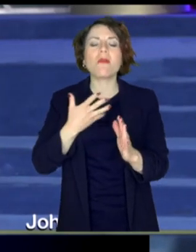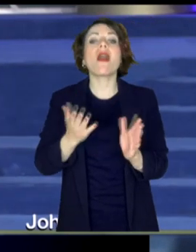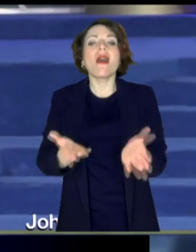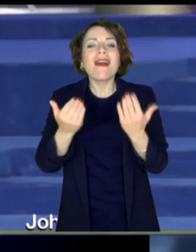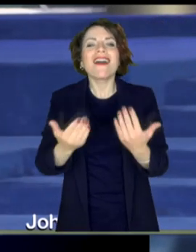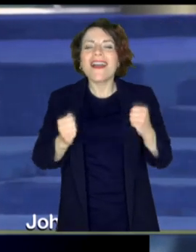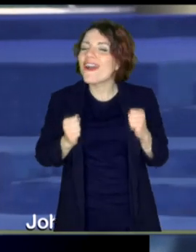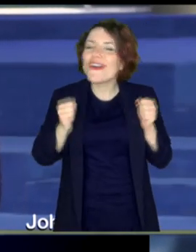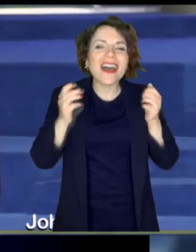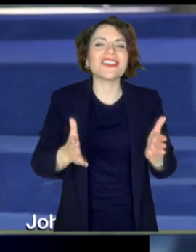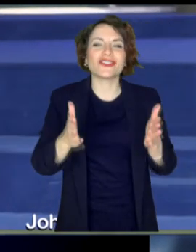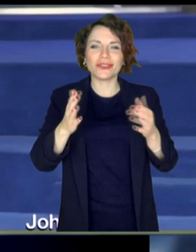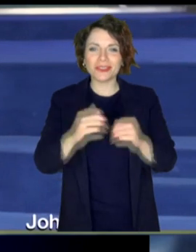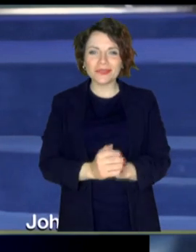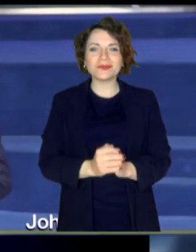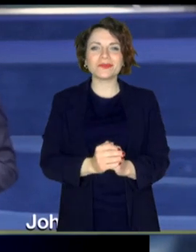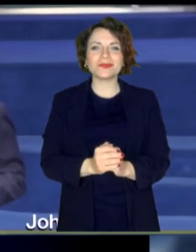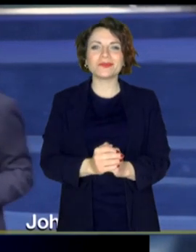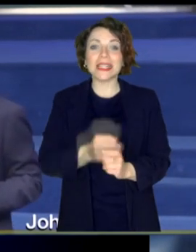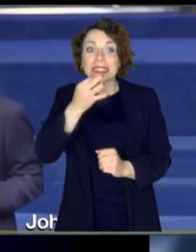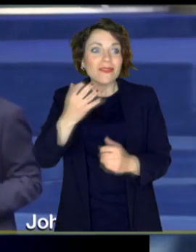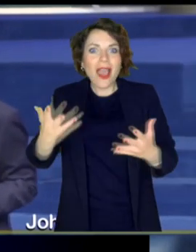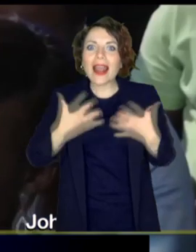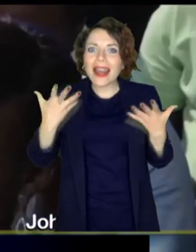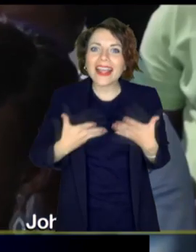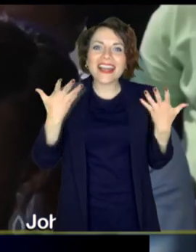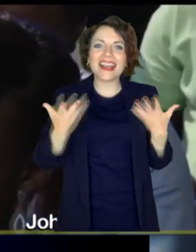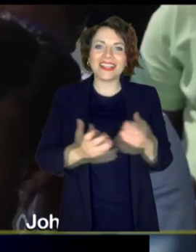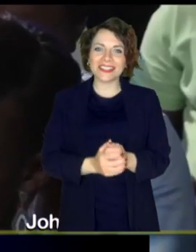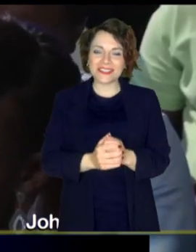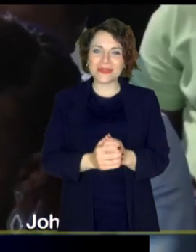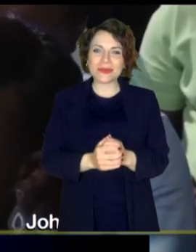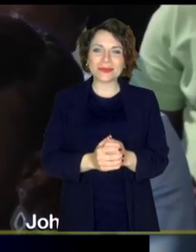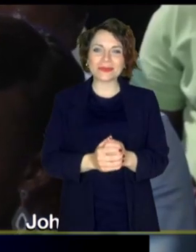fatevi coraggio. Cioè, rallegratevi.